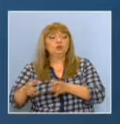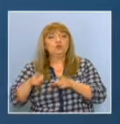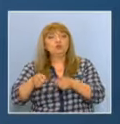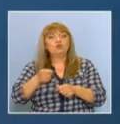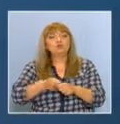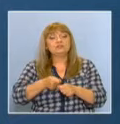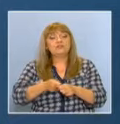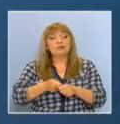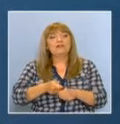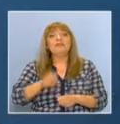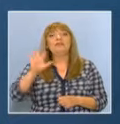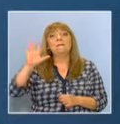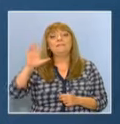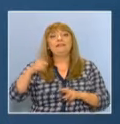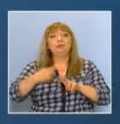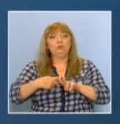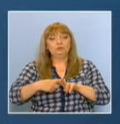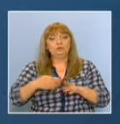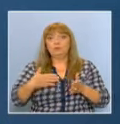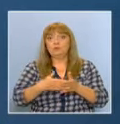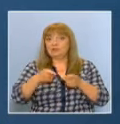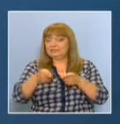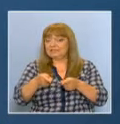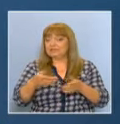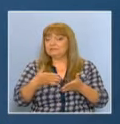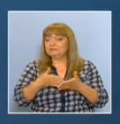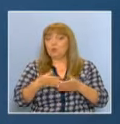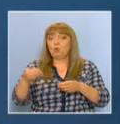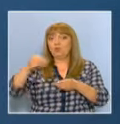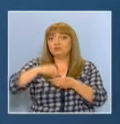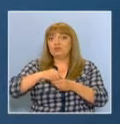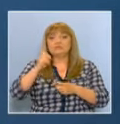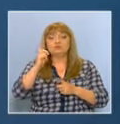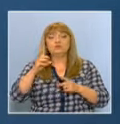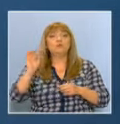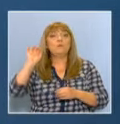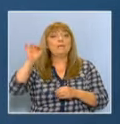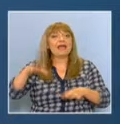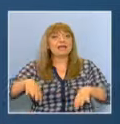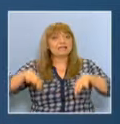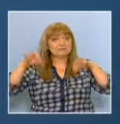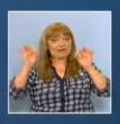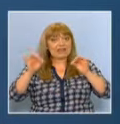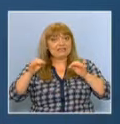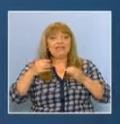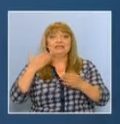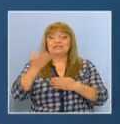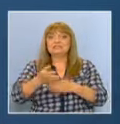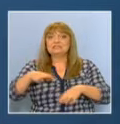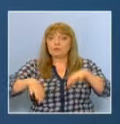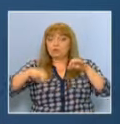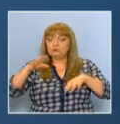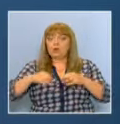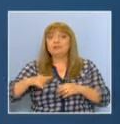на 5 юни. Поради тази причина, участниците, които бяха избрани да се явят за подбор за